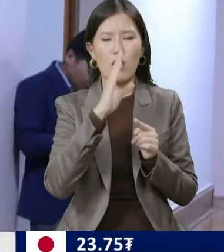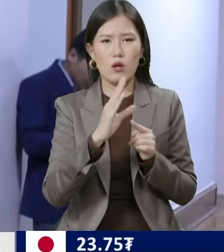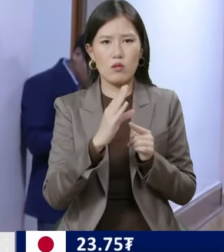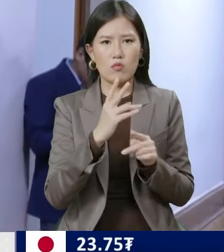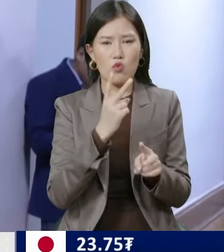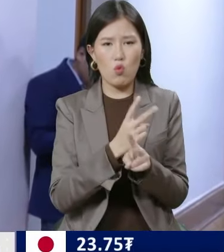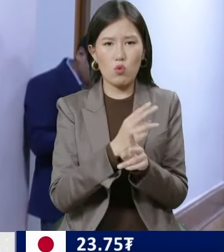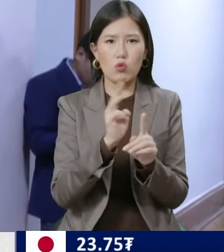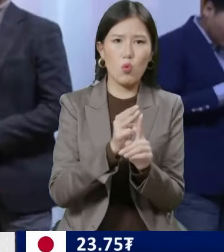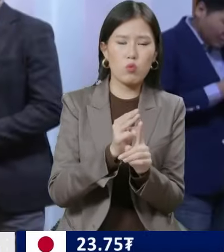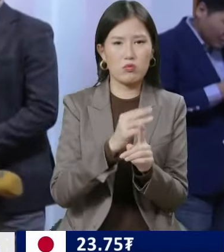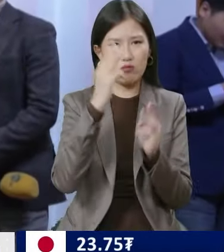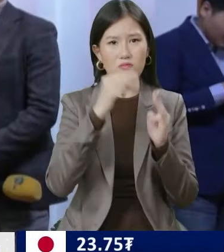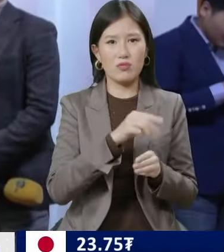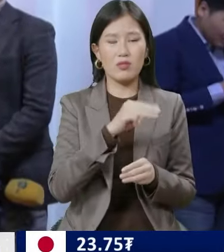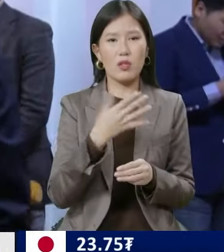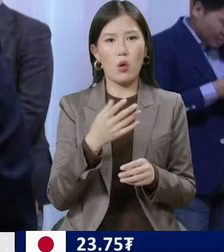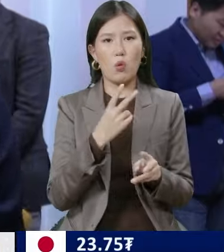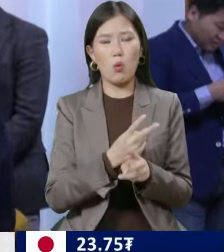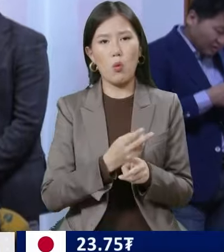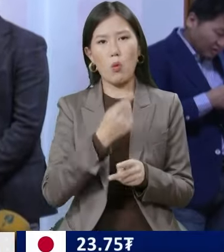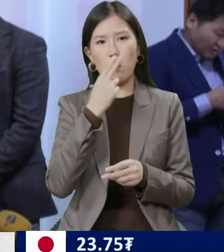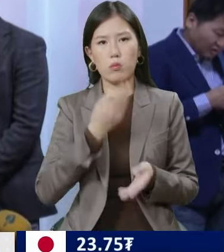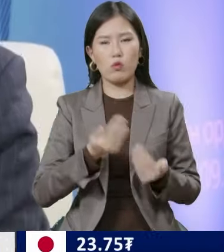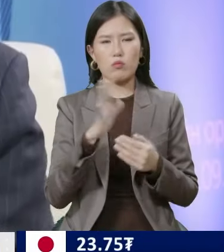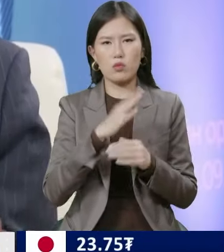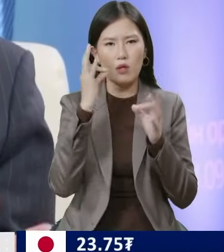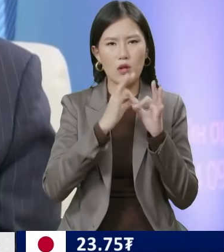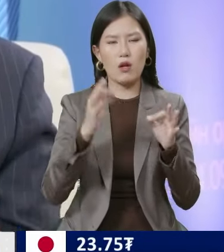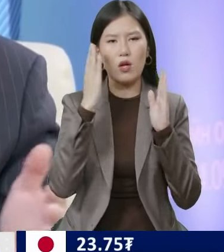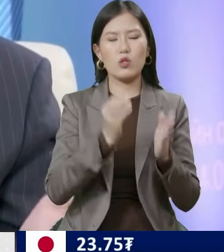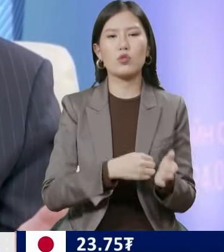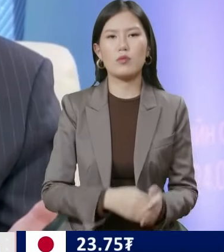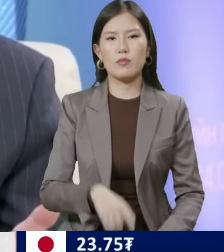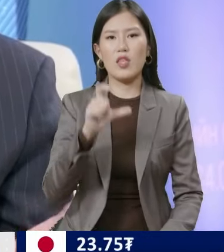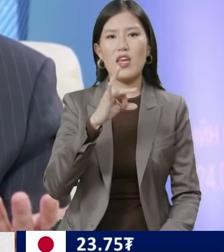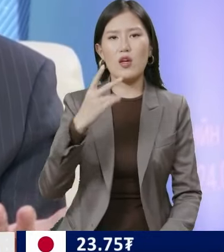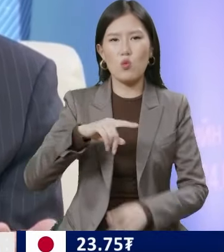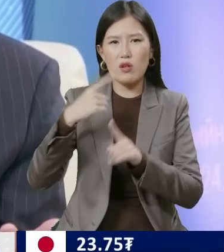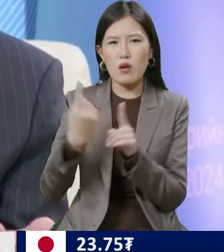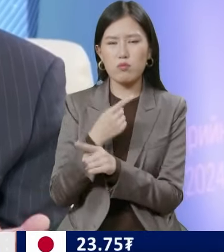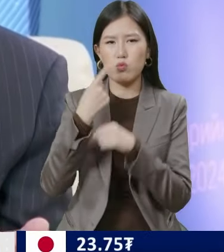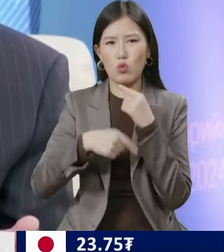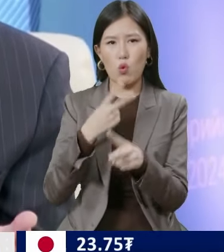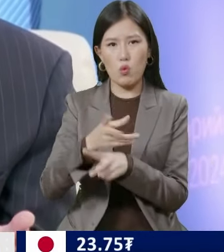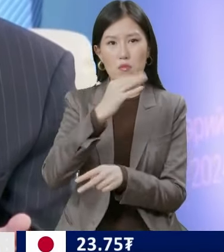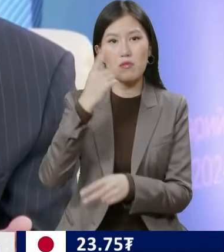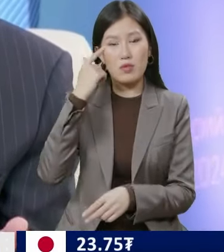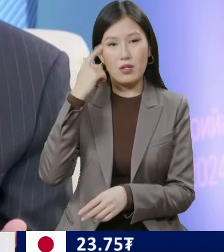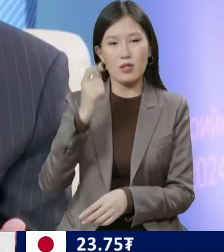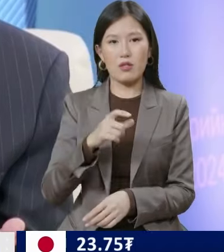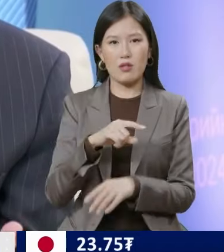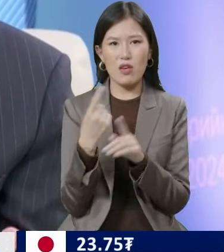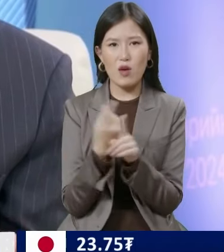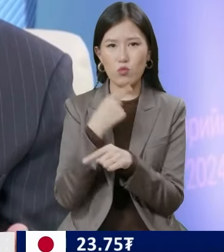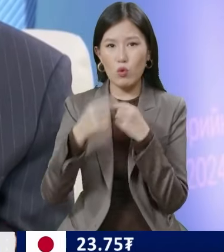явцад хяналт тавьж анхааралтай ажиллах үүрэгтэй билээ. Ирүүгүйлийг бид бүхэн мэднэ те. Ирүүгийн хуулийн цэг дасгал